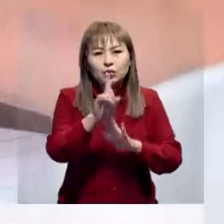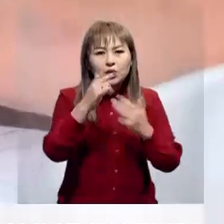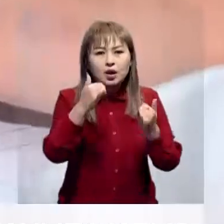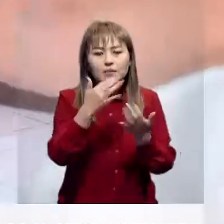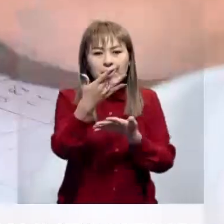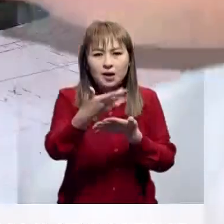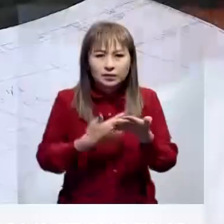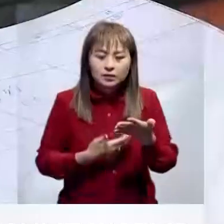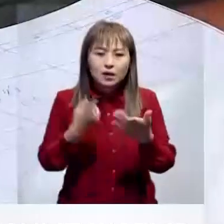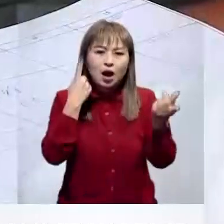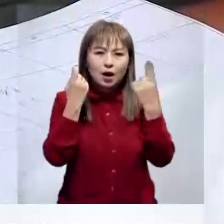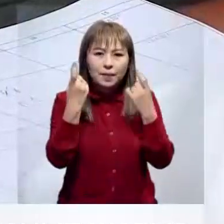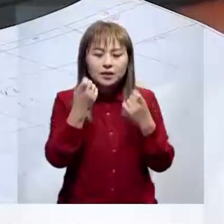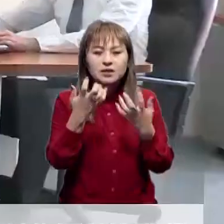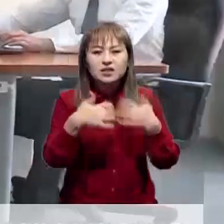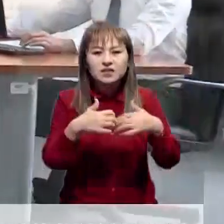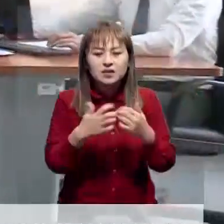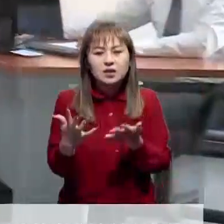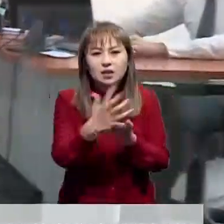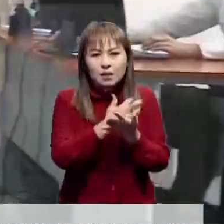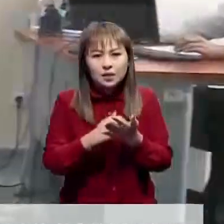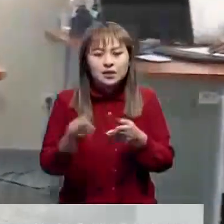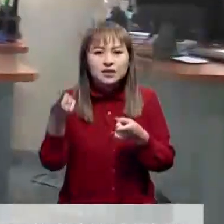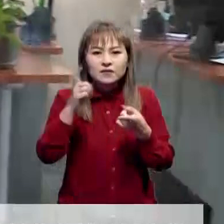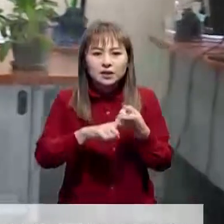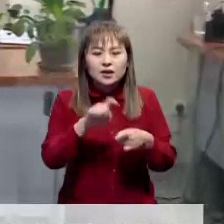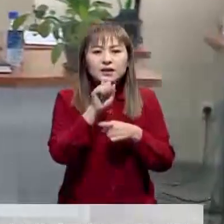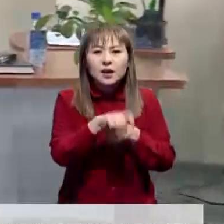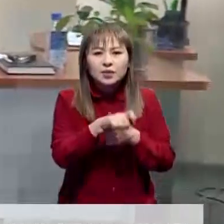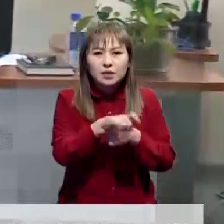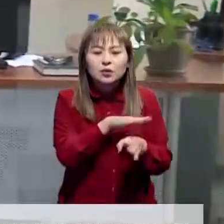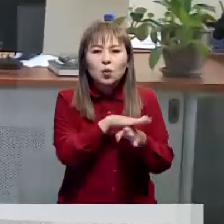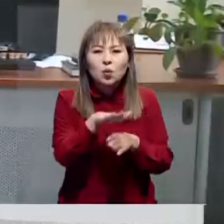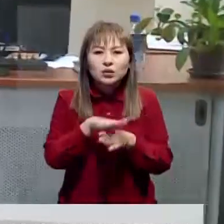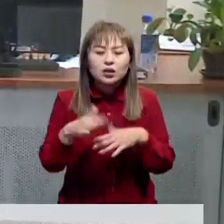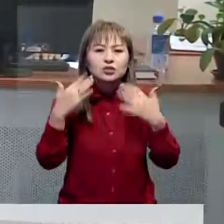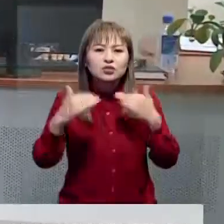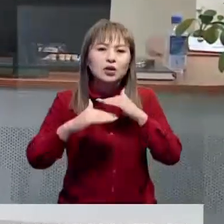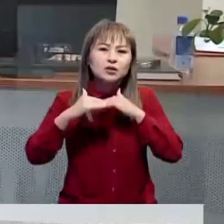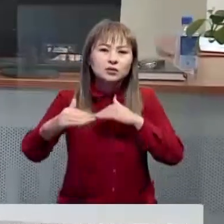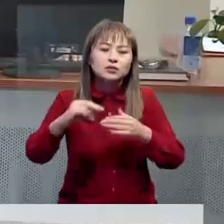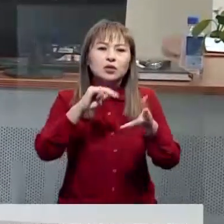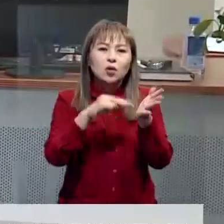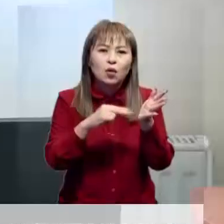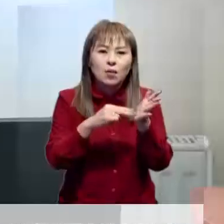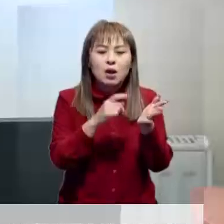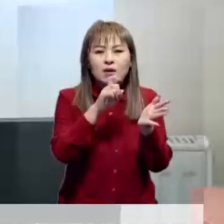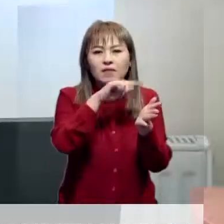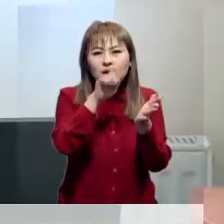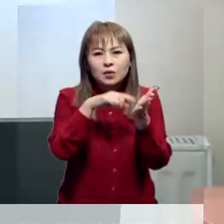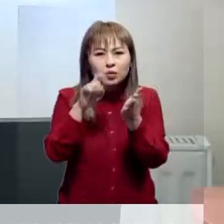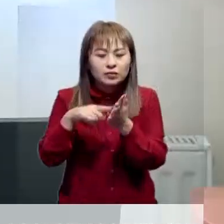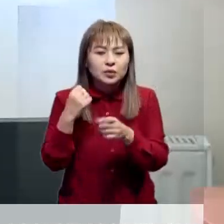Мәтіндік, сандық ақпаратпен жұмыс істеу қабілетін көрсетеді. Ситуациялық тапсырмаларды орындайды. Құзыреті бойынша бағалау сұхбат арқылы жүреді.